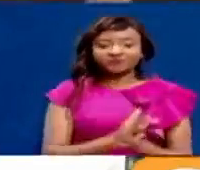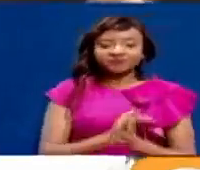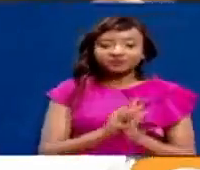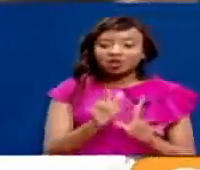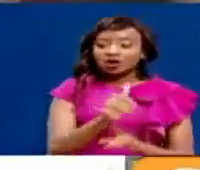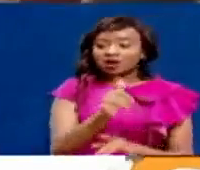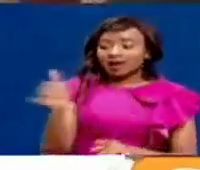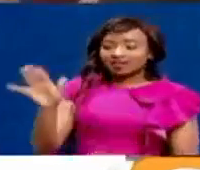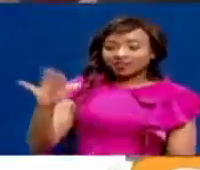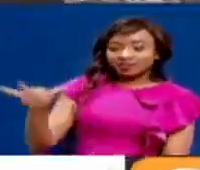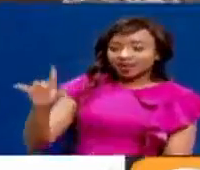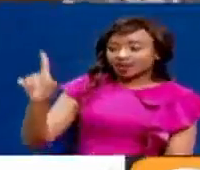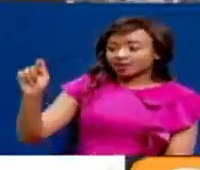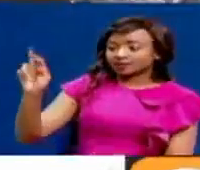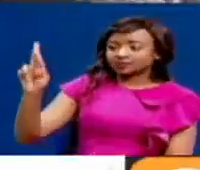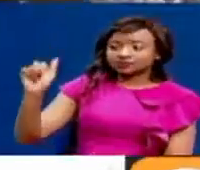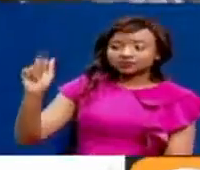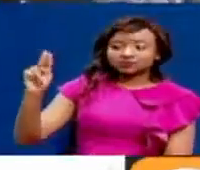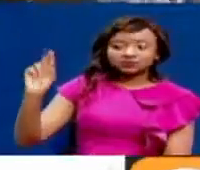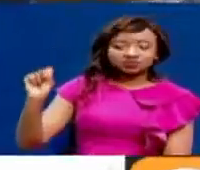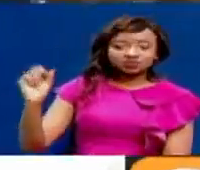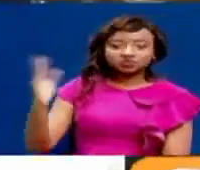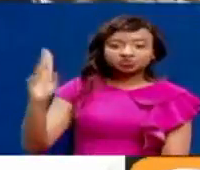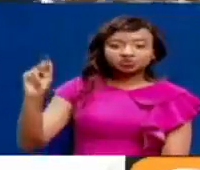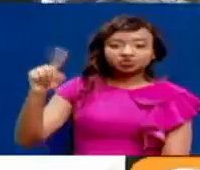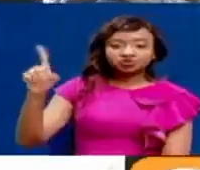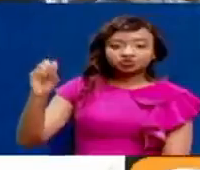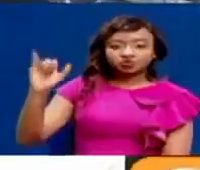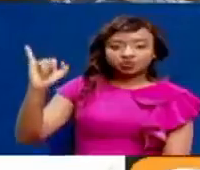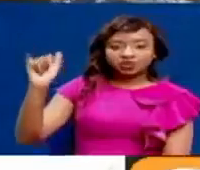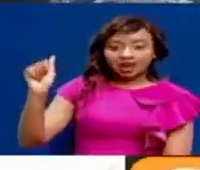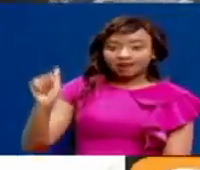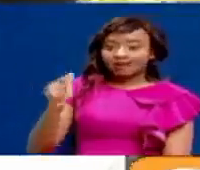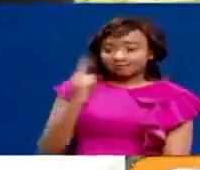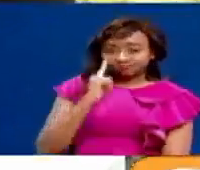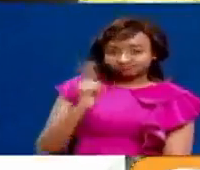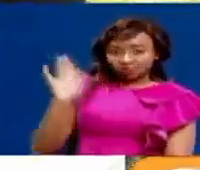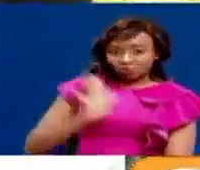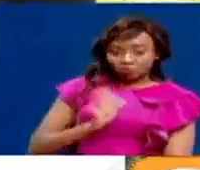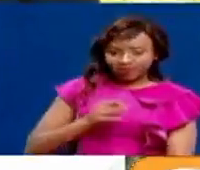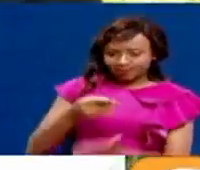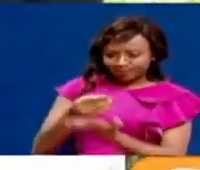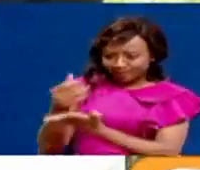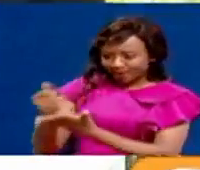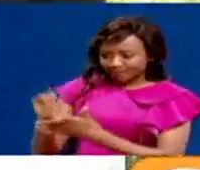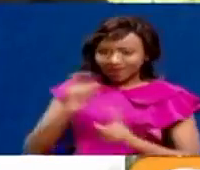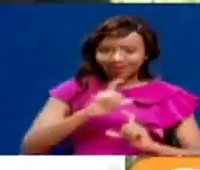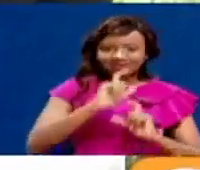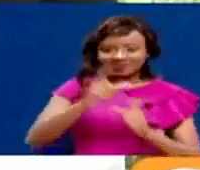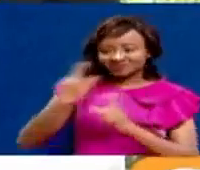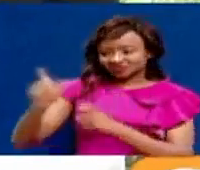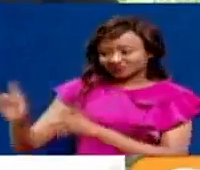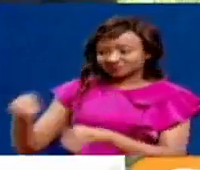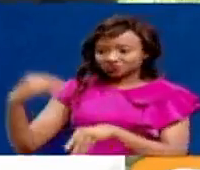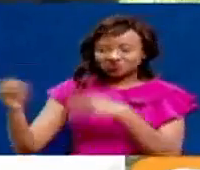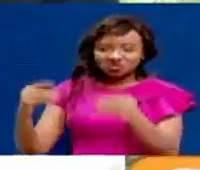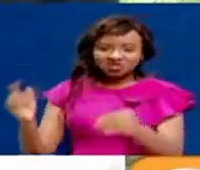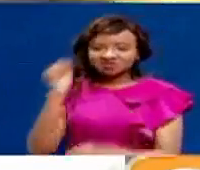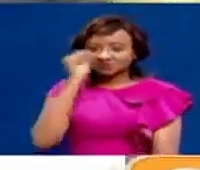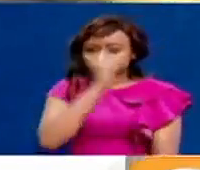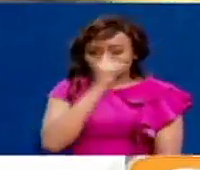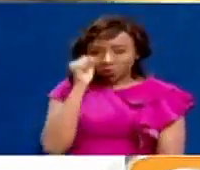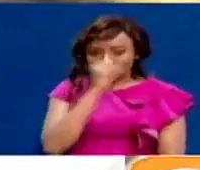katika kaunti ya Trans Nzoia, kundi hili la kina dada lilijitolea na kuwanunulia zawadi zaidi ya watoto 500 wa